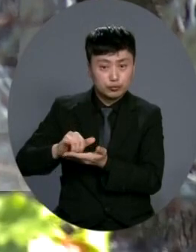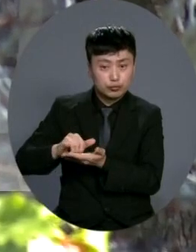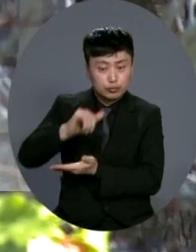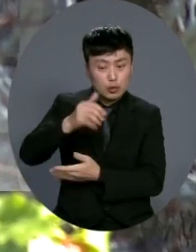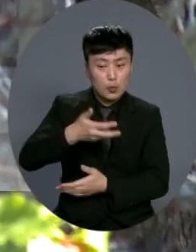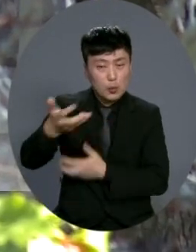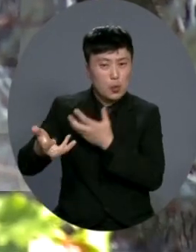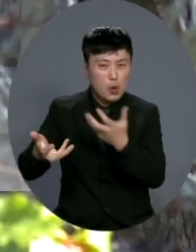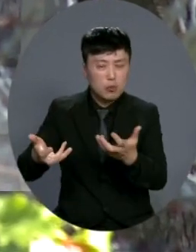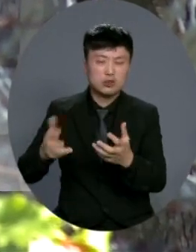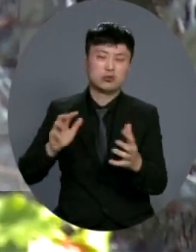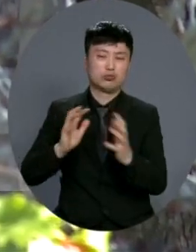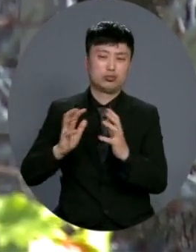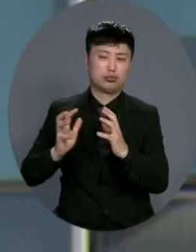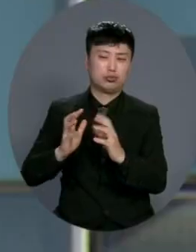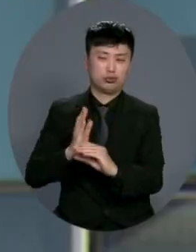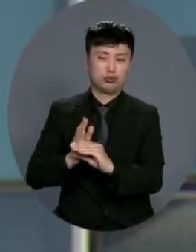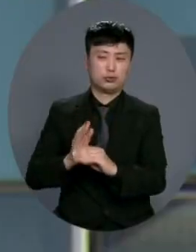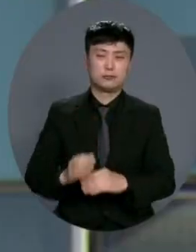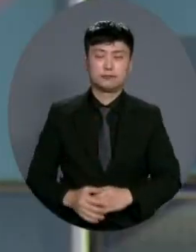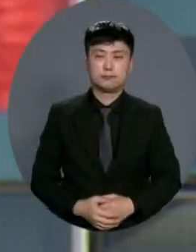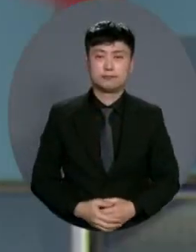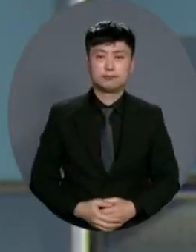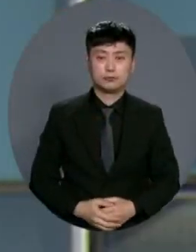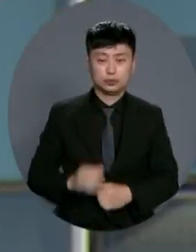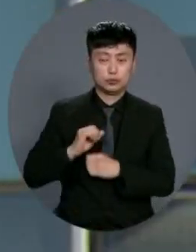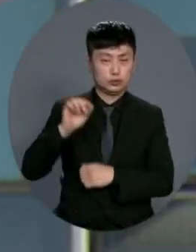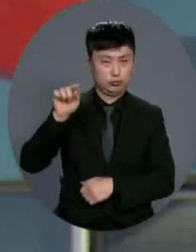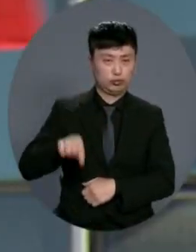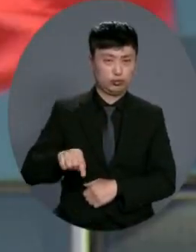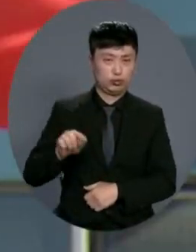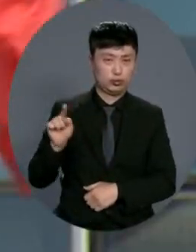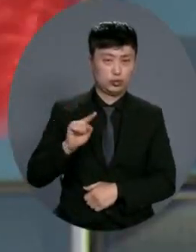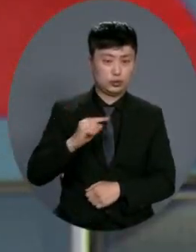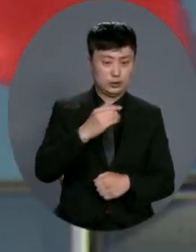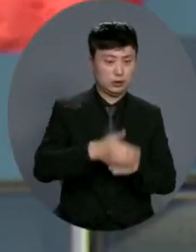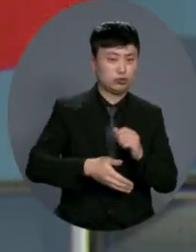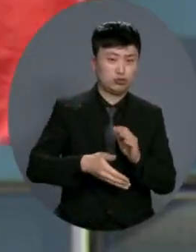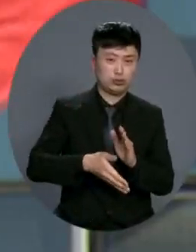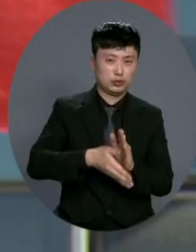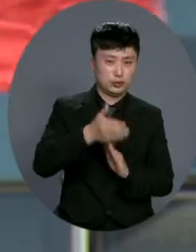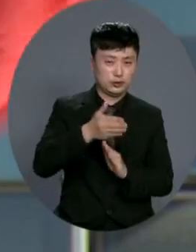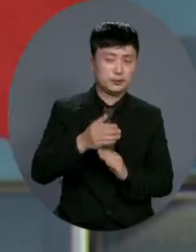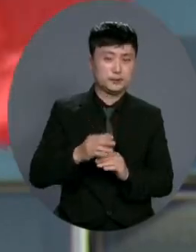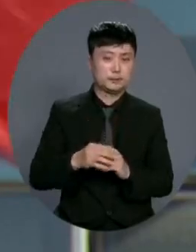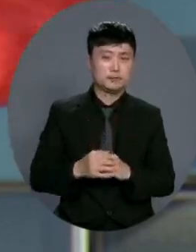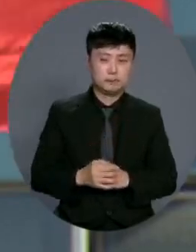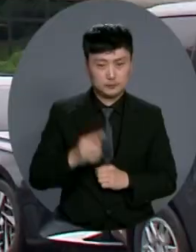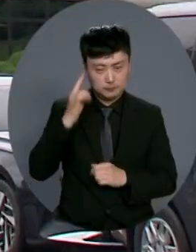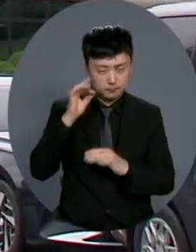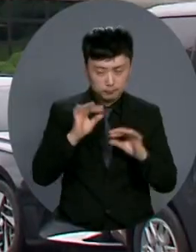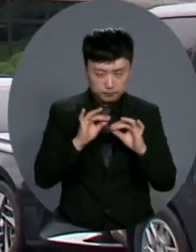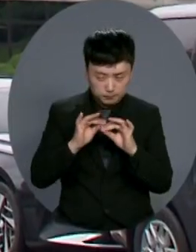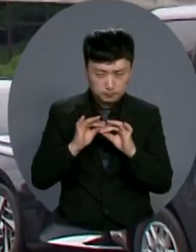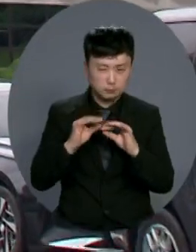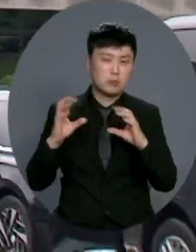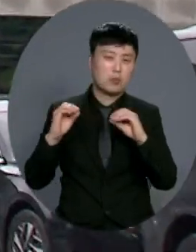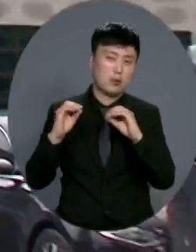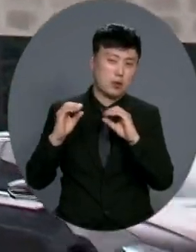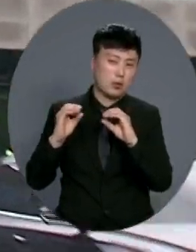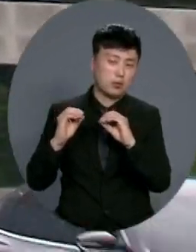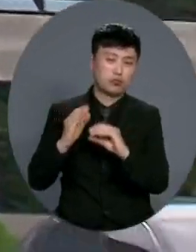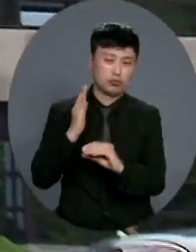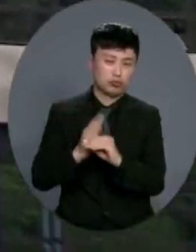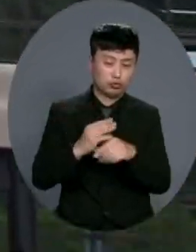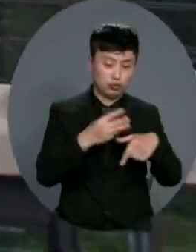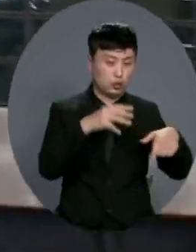협약은 여전히 논의 중입니다. 국방부 또한 대구시와 긴밀히 협의 중이라는 입장이지만 대구시가 이전지로